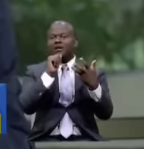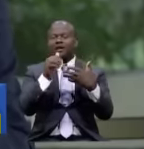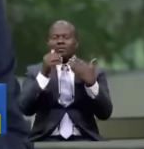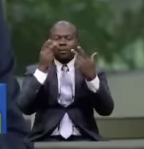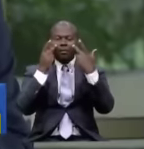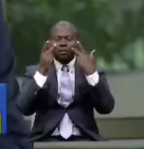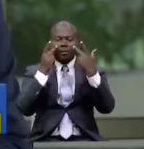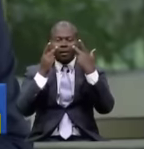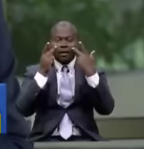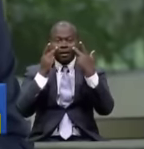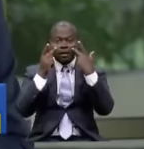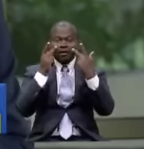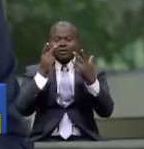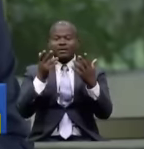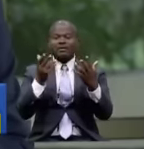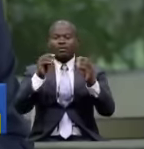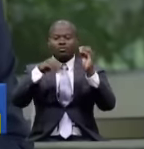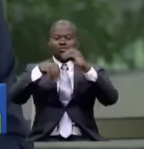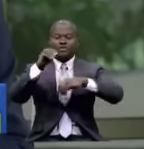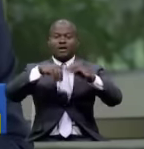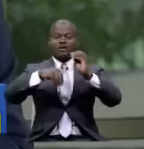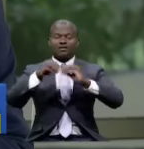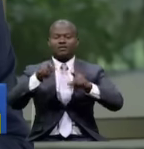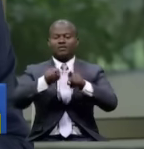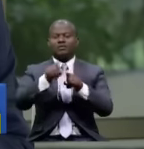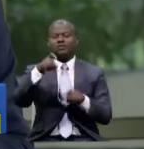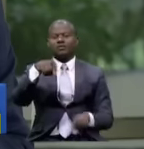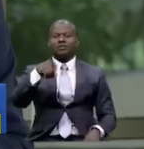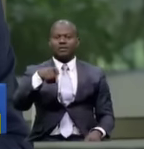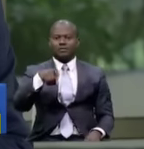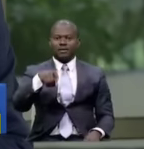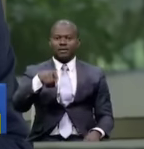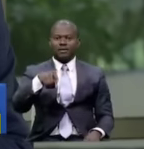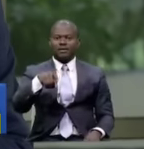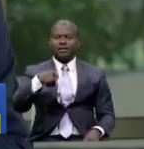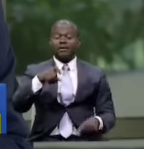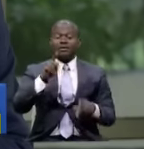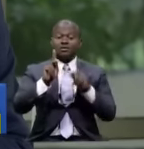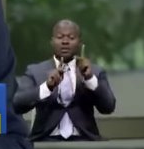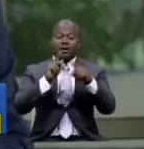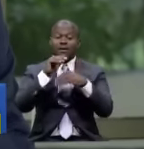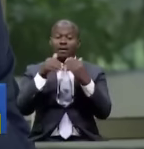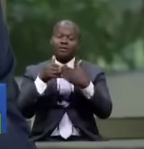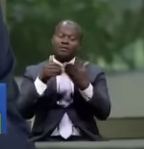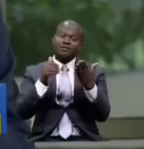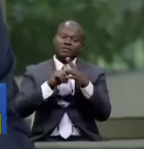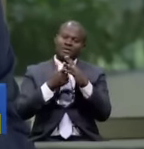umusaruro uko bikwiye abantu rero kuva kera imipira ugasanga aho